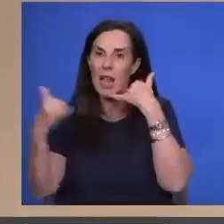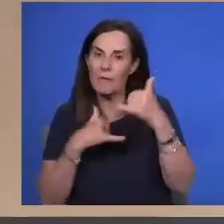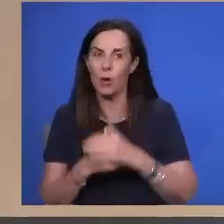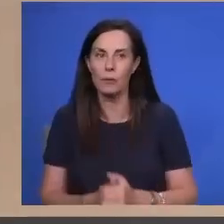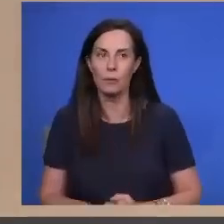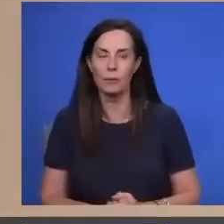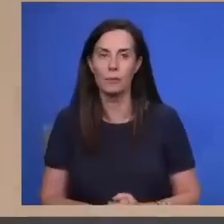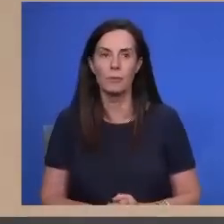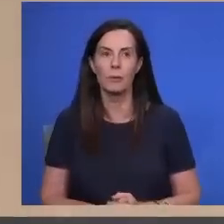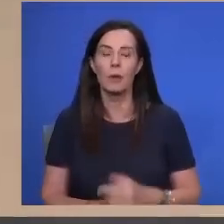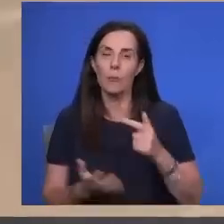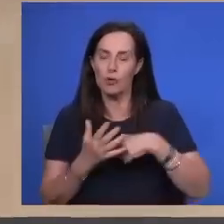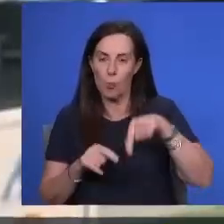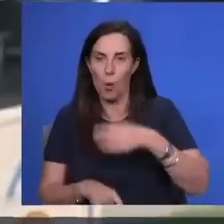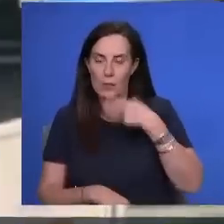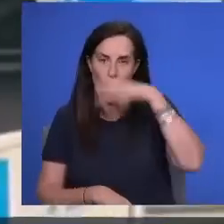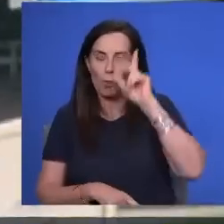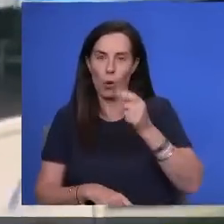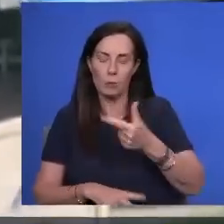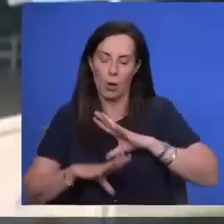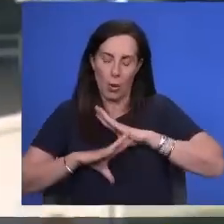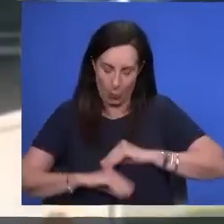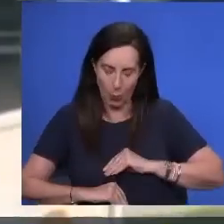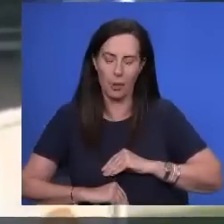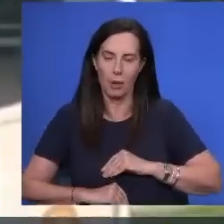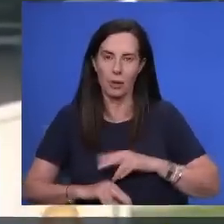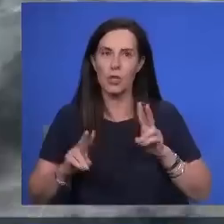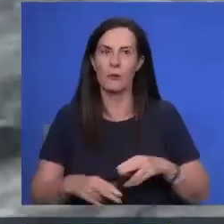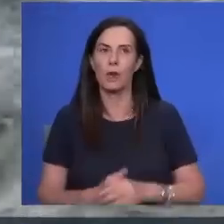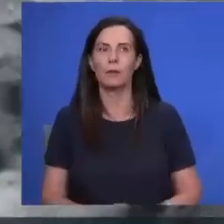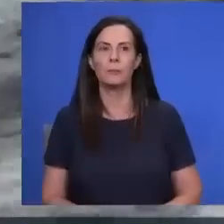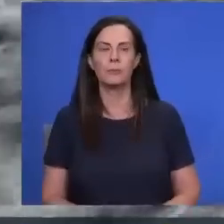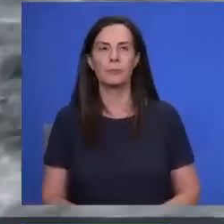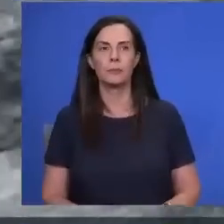השמות, כדי שההורים יוכלו לנשום ולקדם איזושהי הנחת רווחה.